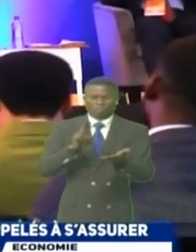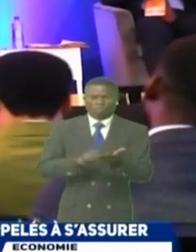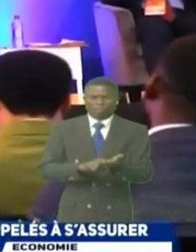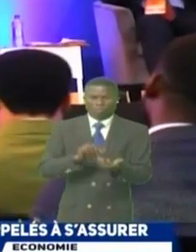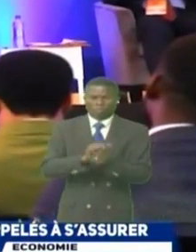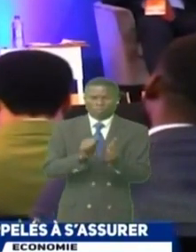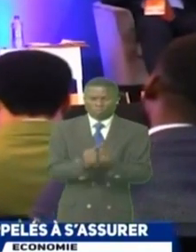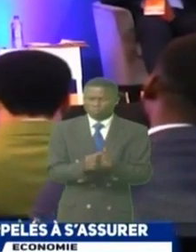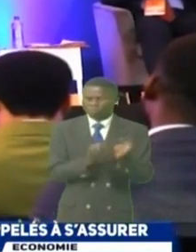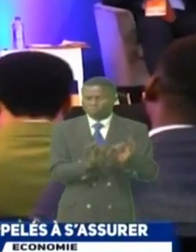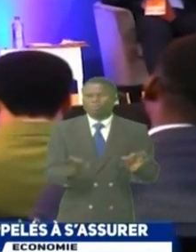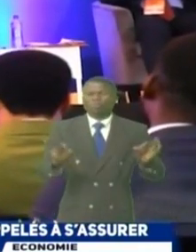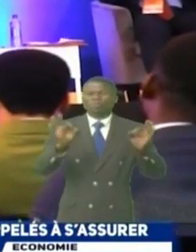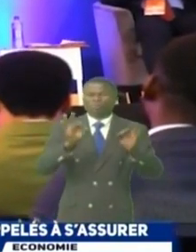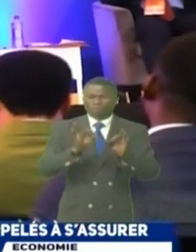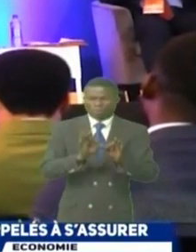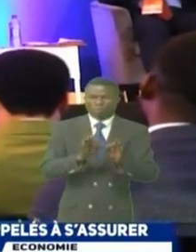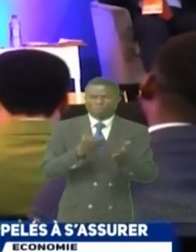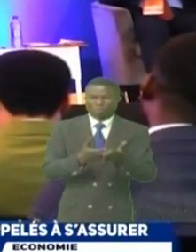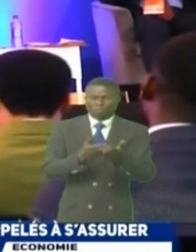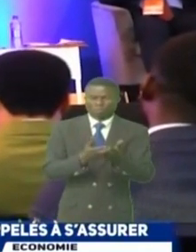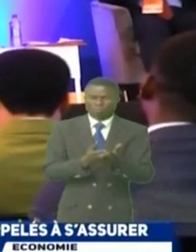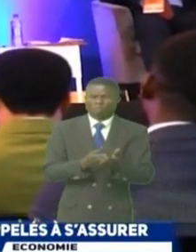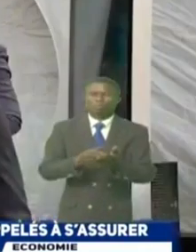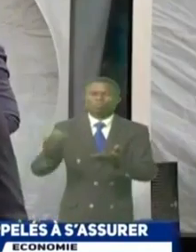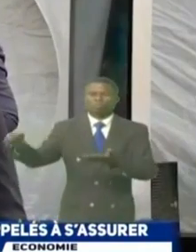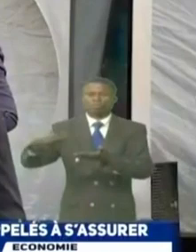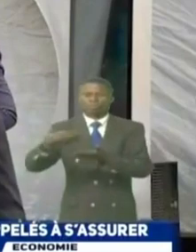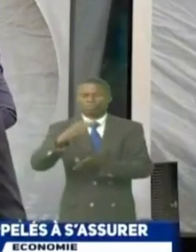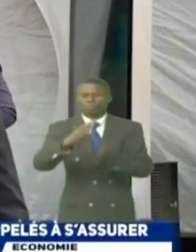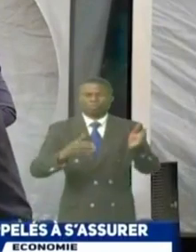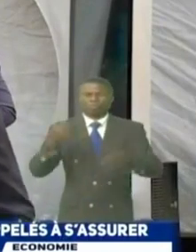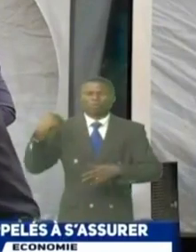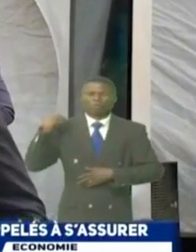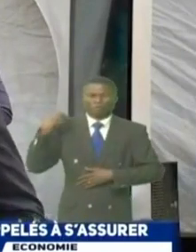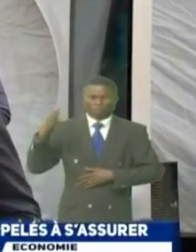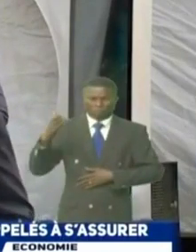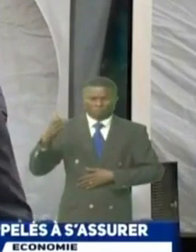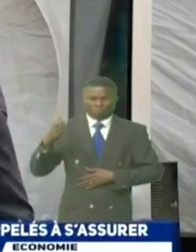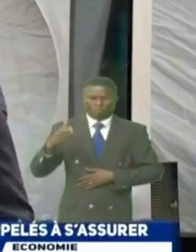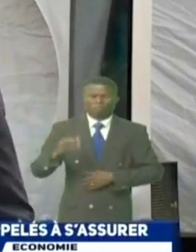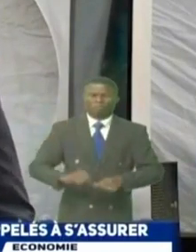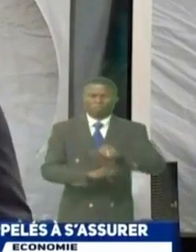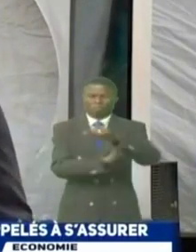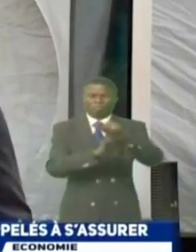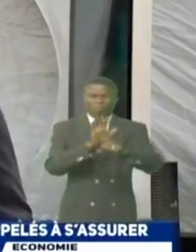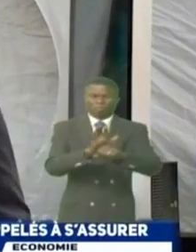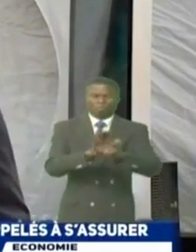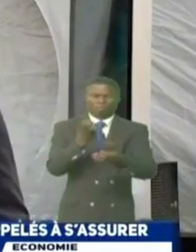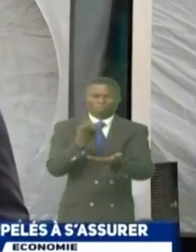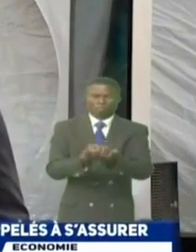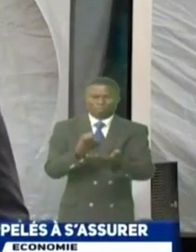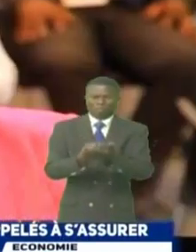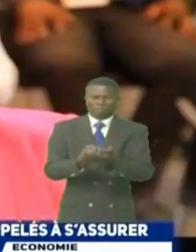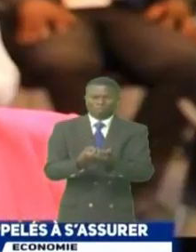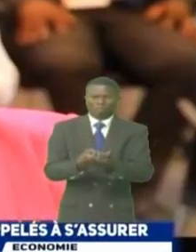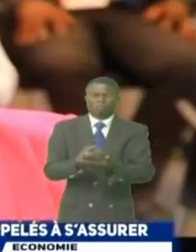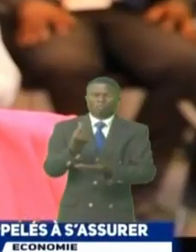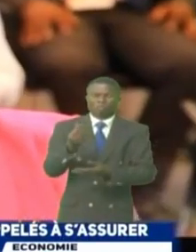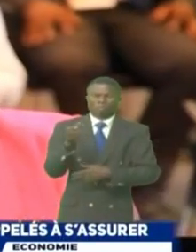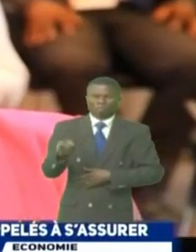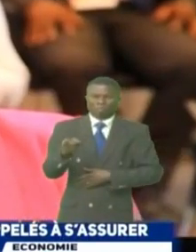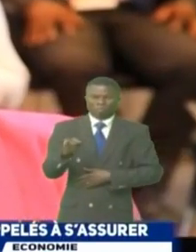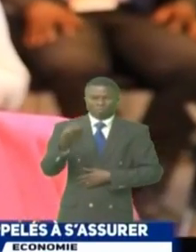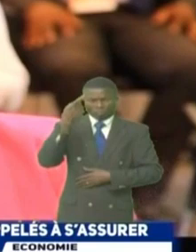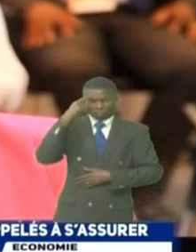par essence qui est un mobilisateur de ressources financières et qui soutient les économies dans leur financement. Et donc au